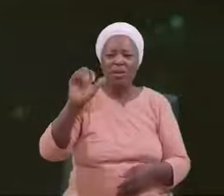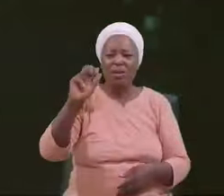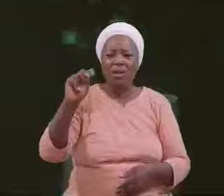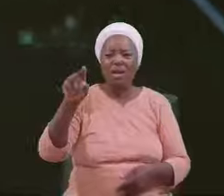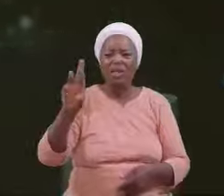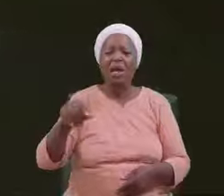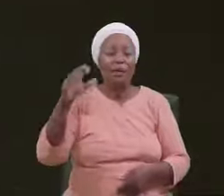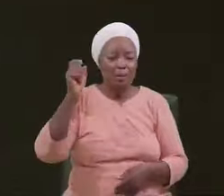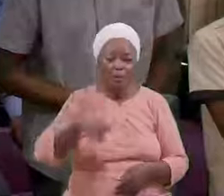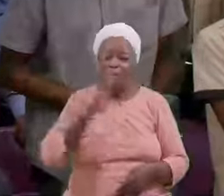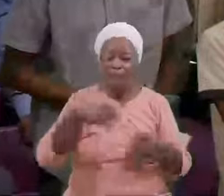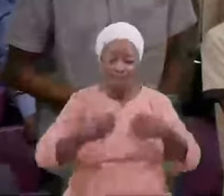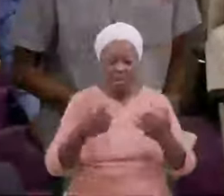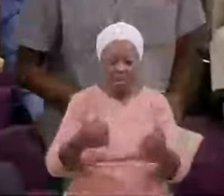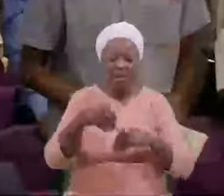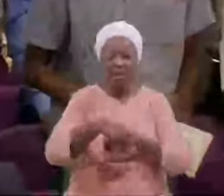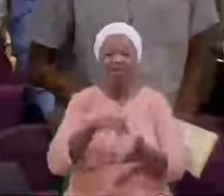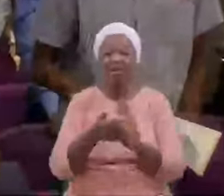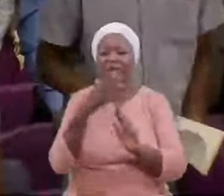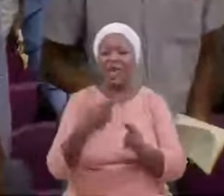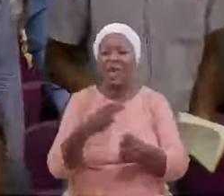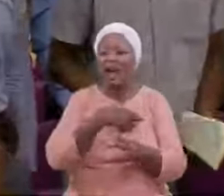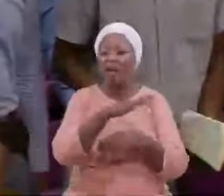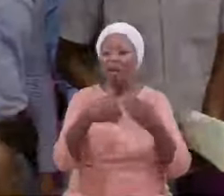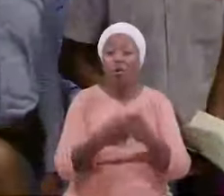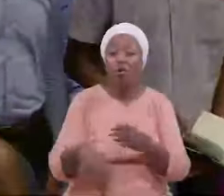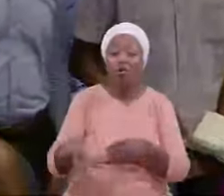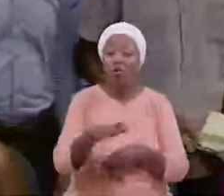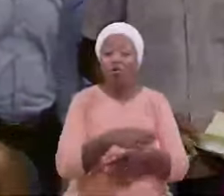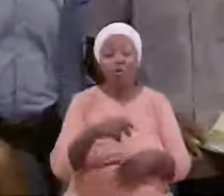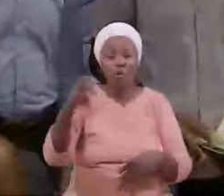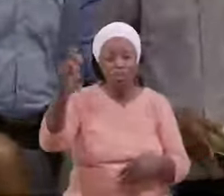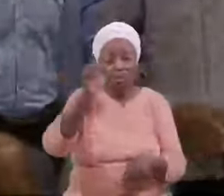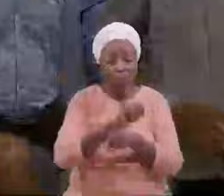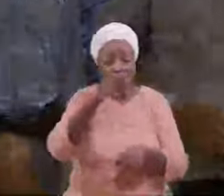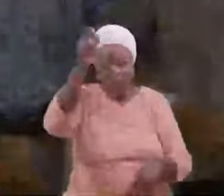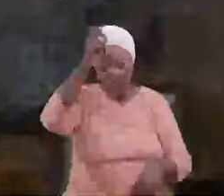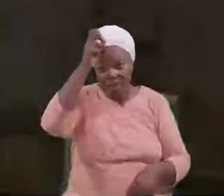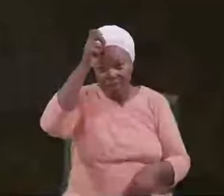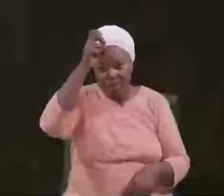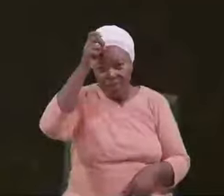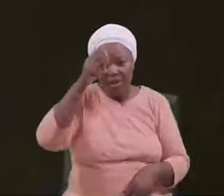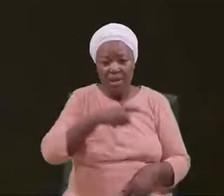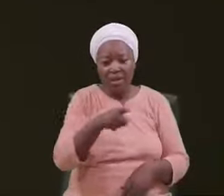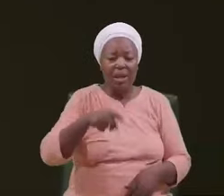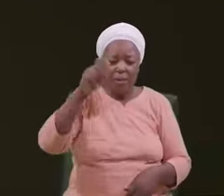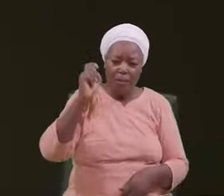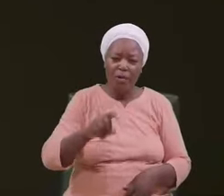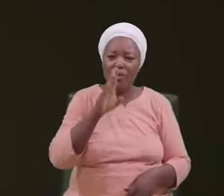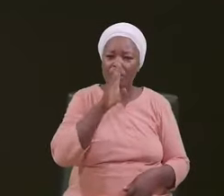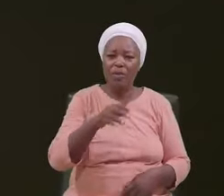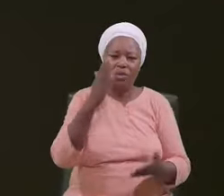guéri ce soir. Et toutes les activités démoniaques doivent cesser ce